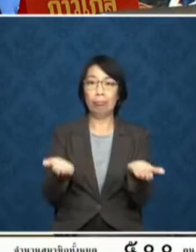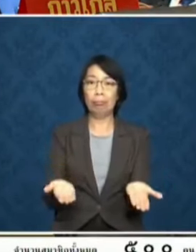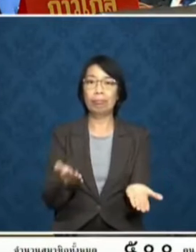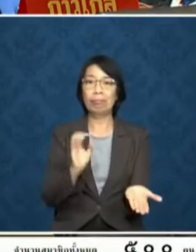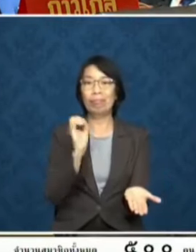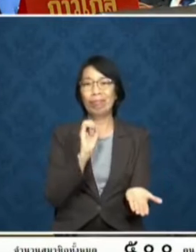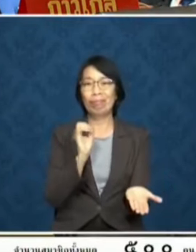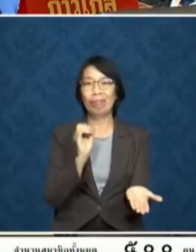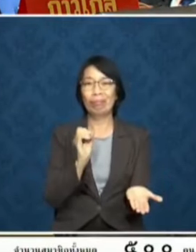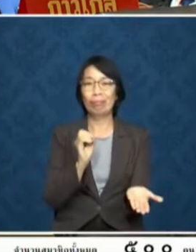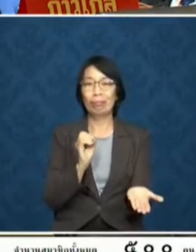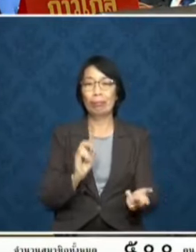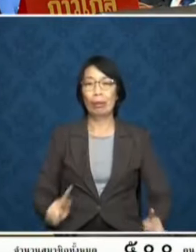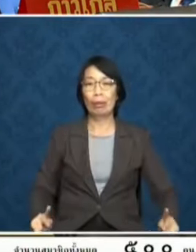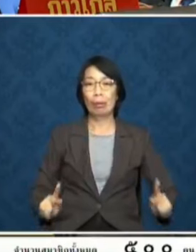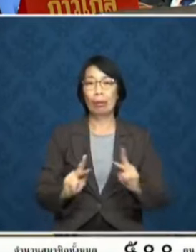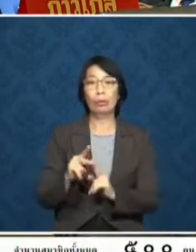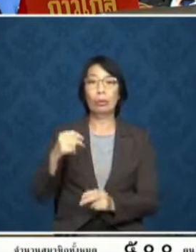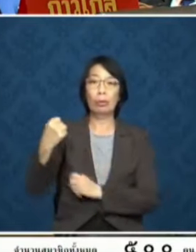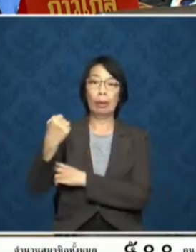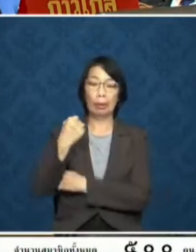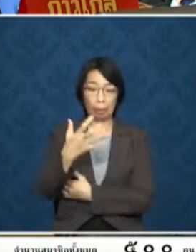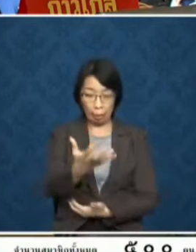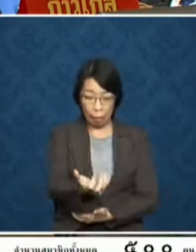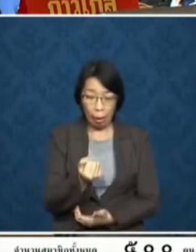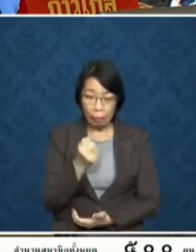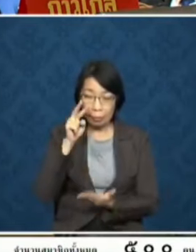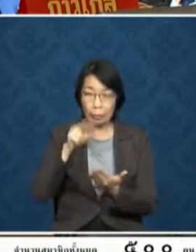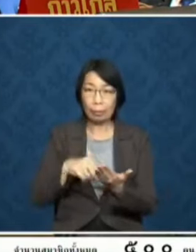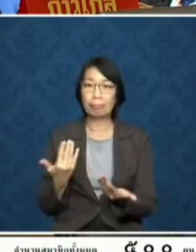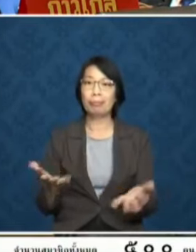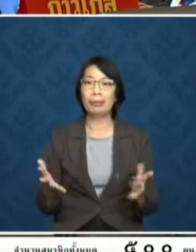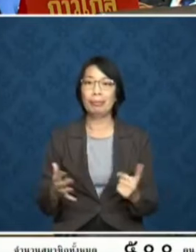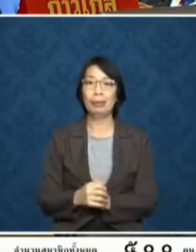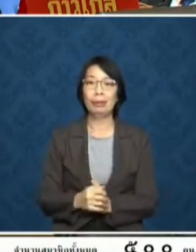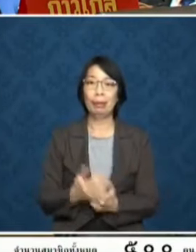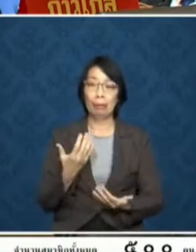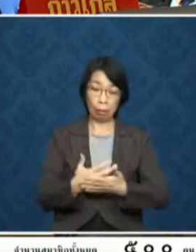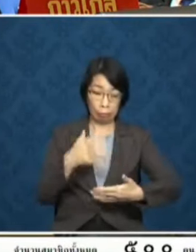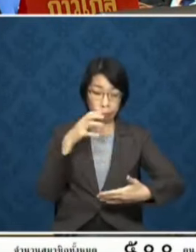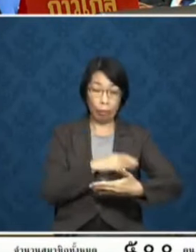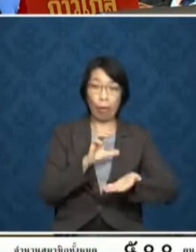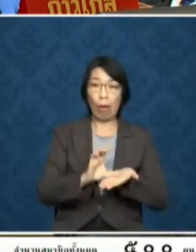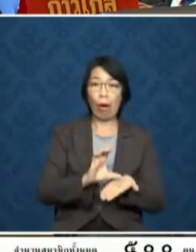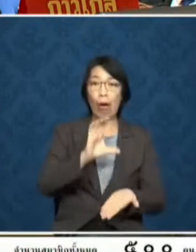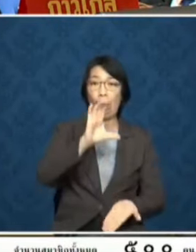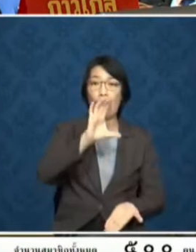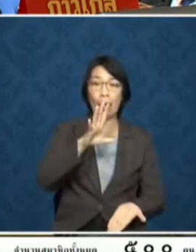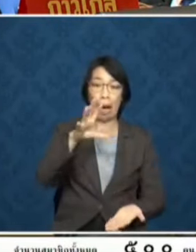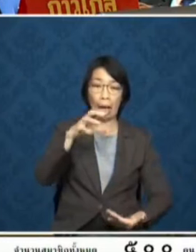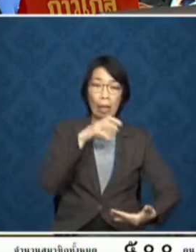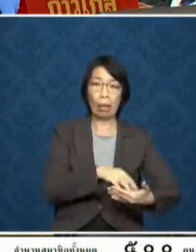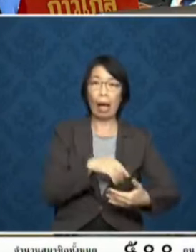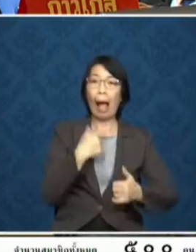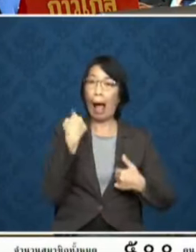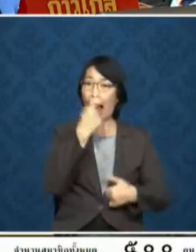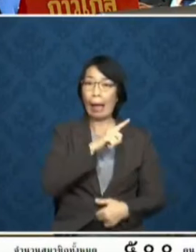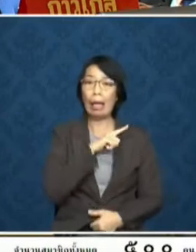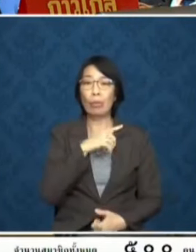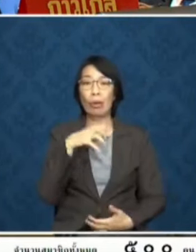งนี้เข้ากระทรวงการคลังเลยแล้วรายได้ที่มีปริมาณมหาศาลแบบนี้เข้ากระเป๋าใครนายพลคนไหน